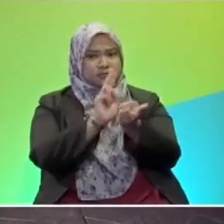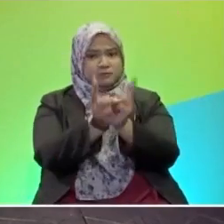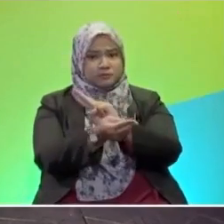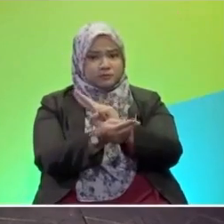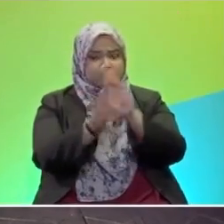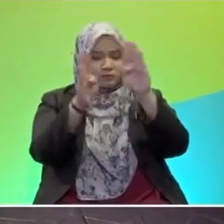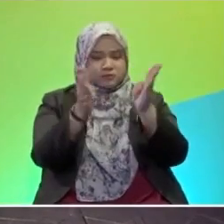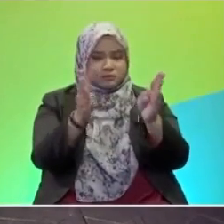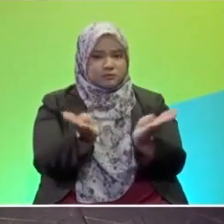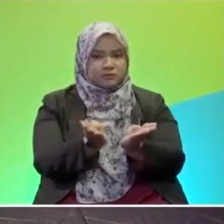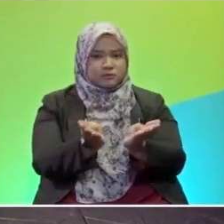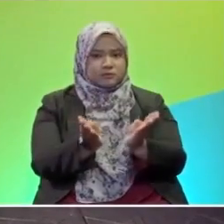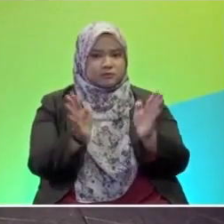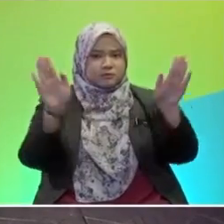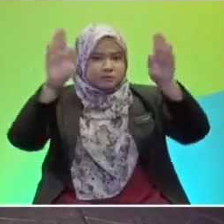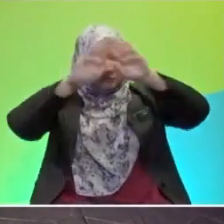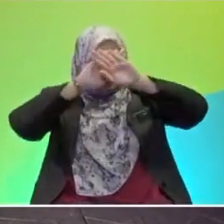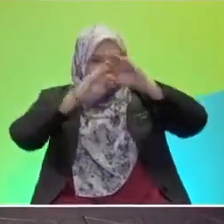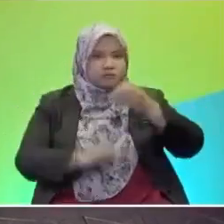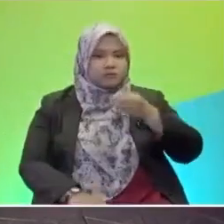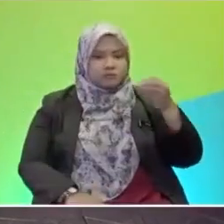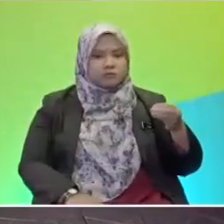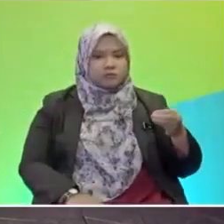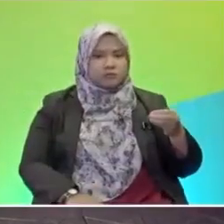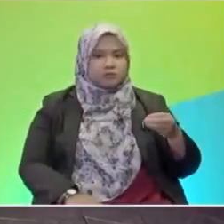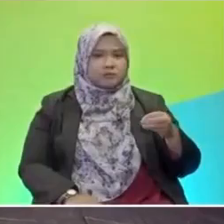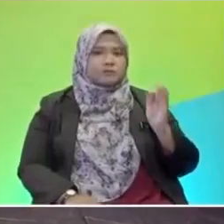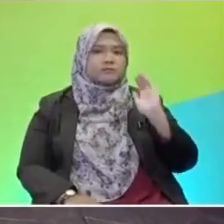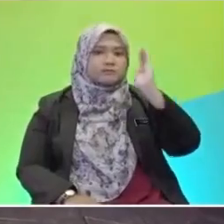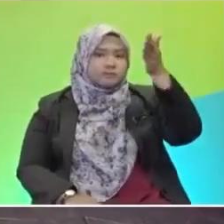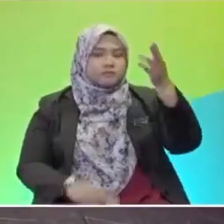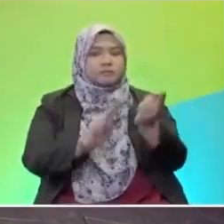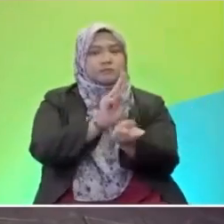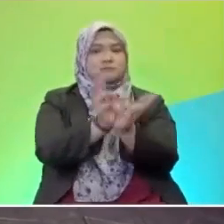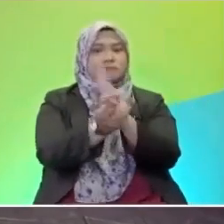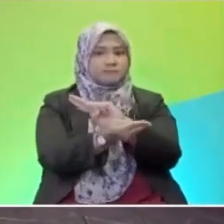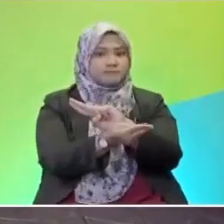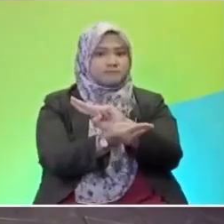orientasi objek berubah maka bentuk bayang-bayang juga kan berubah